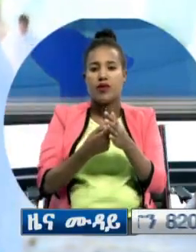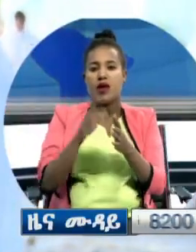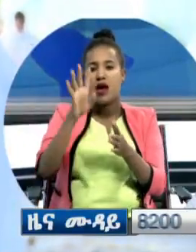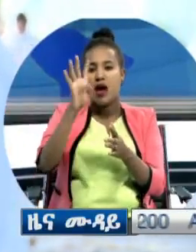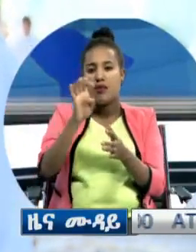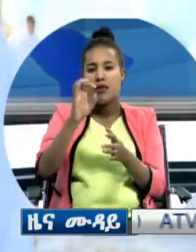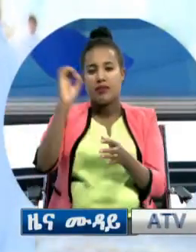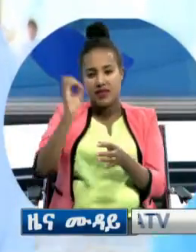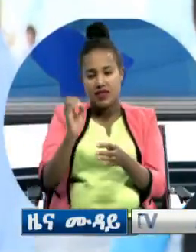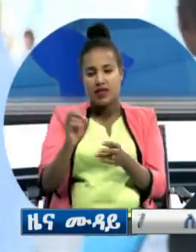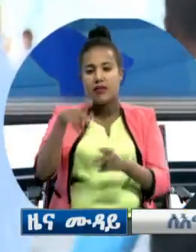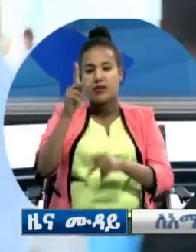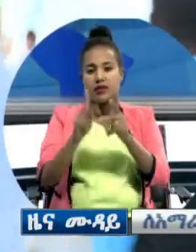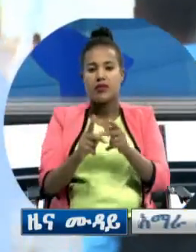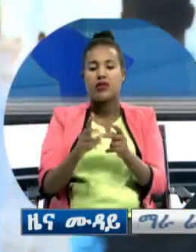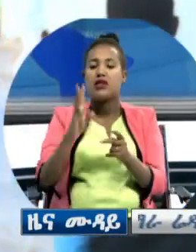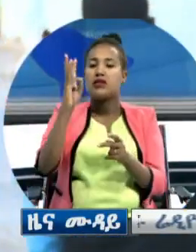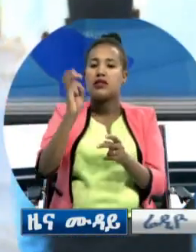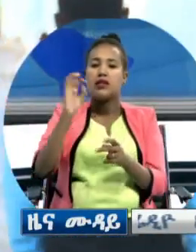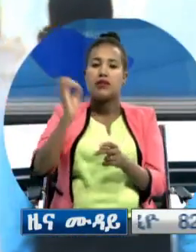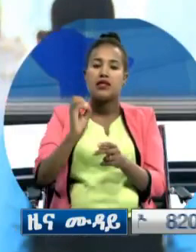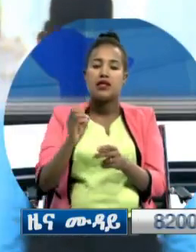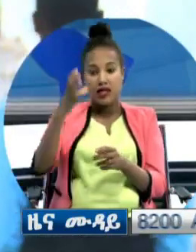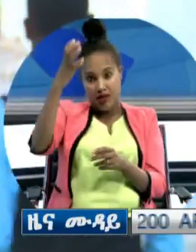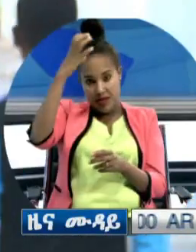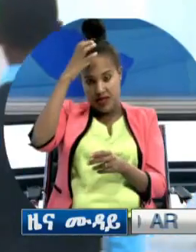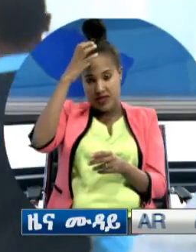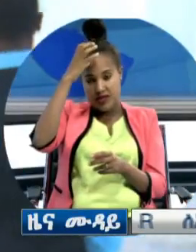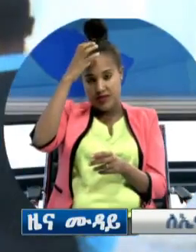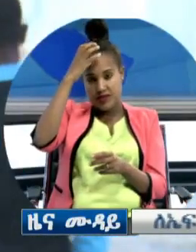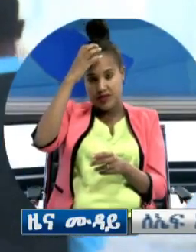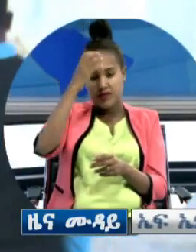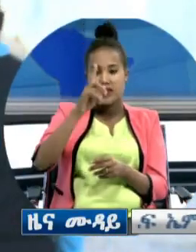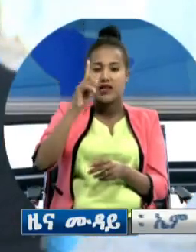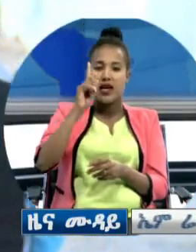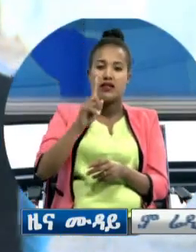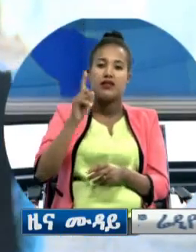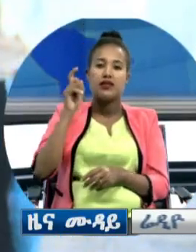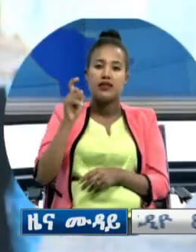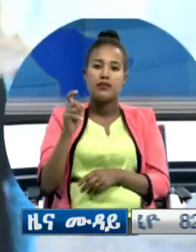40%ን ከህብረተሰቡ 60% ከመንግስት 1.5